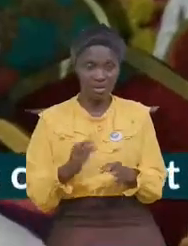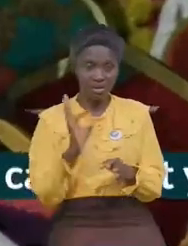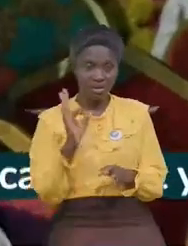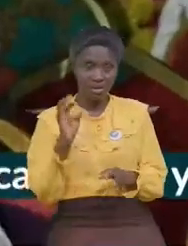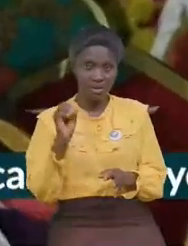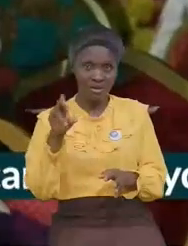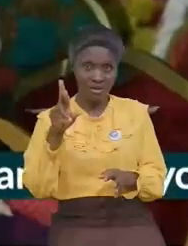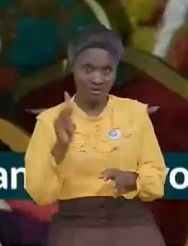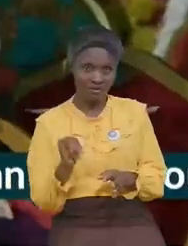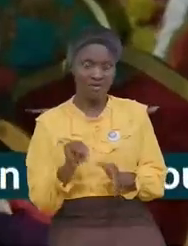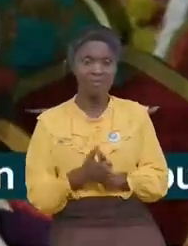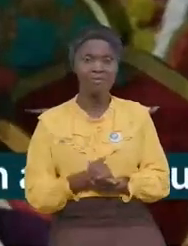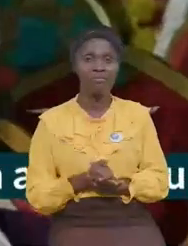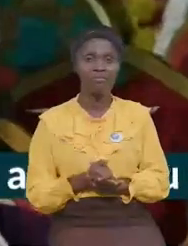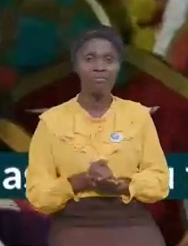remplir